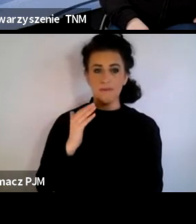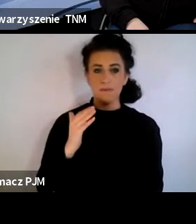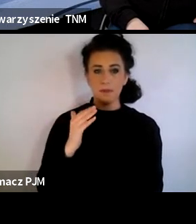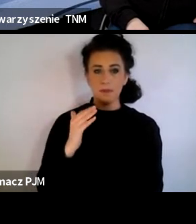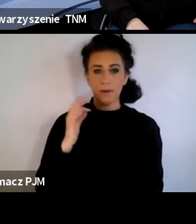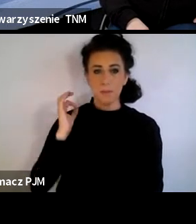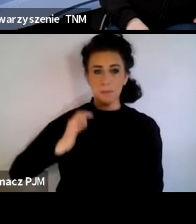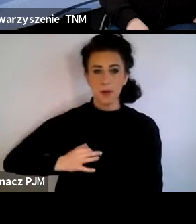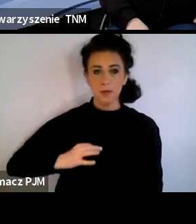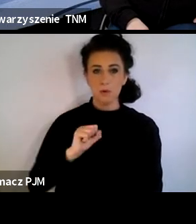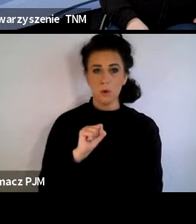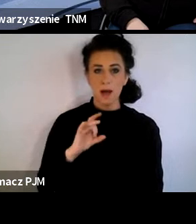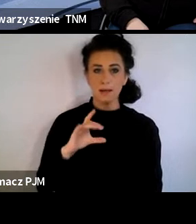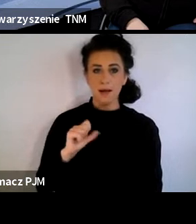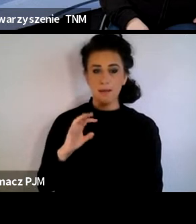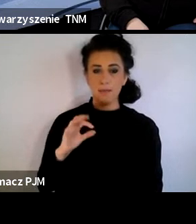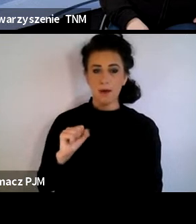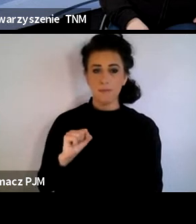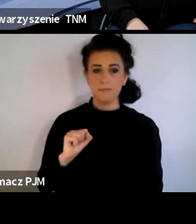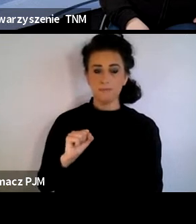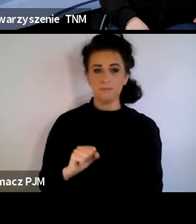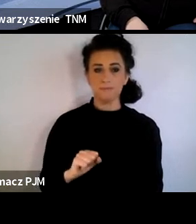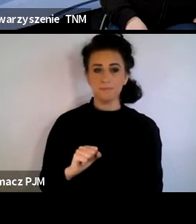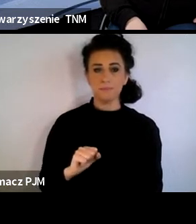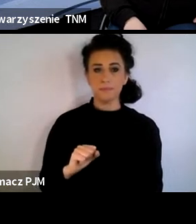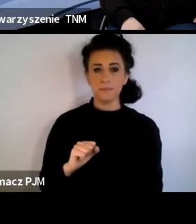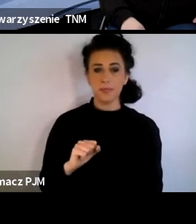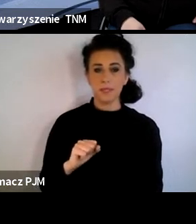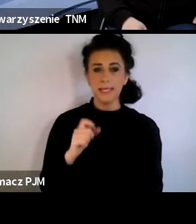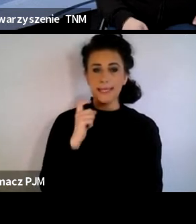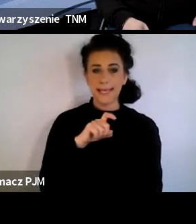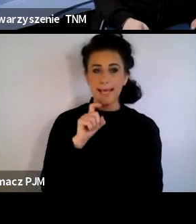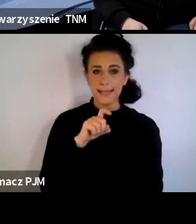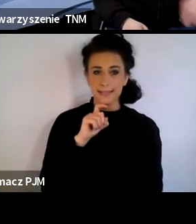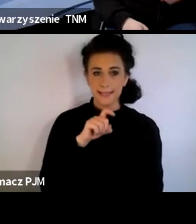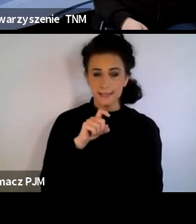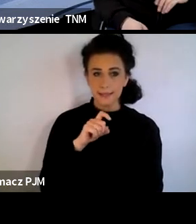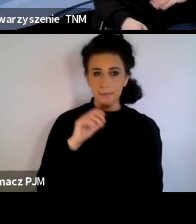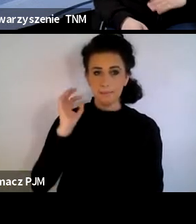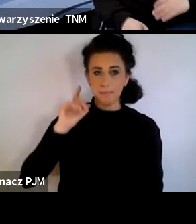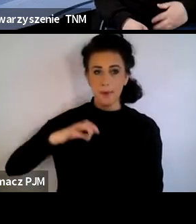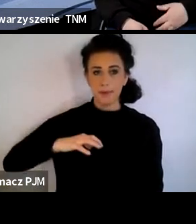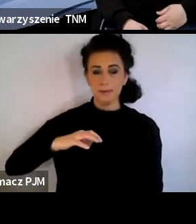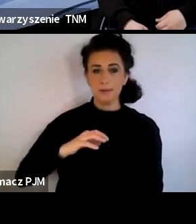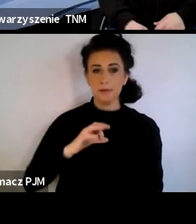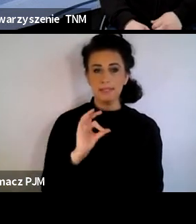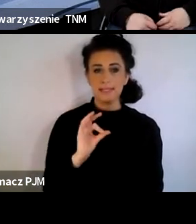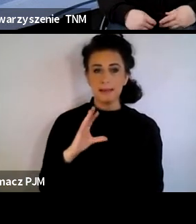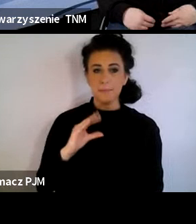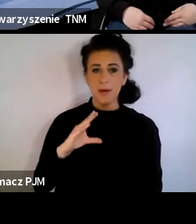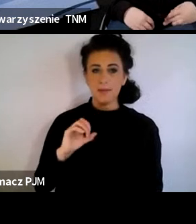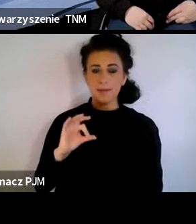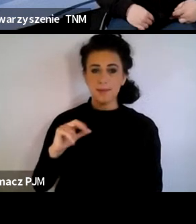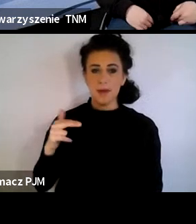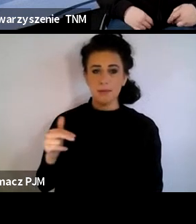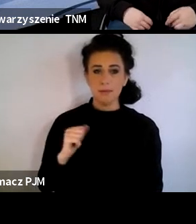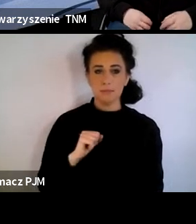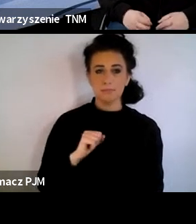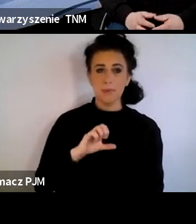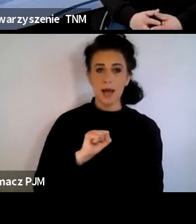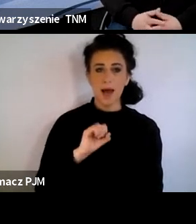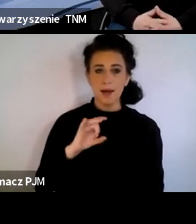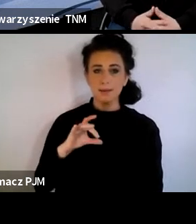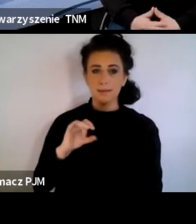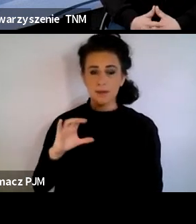Agatę Słomkiewicz, UJK w Kielcach. Pan Sebastian Grabek jest z nami, dzień dobry. I pani Agnieszka Pietrukiewicz, dzień dobry,